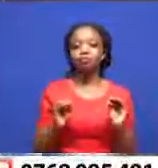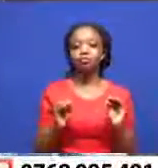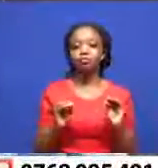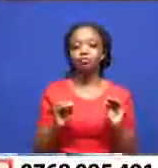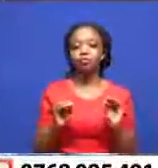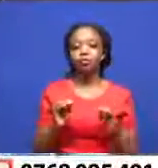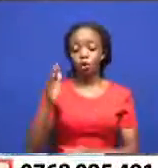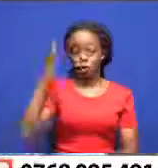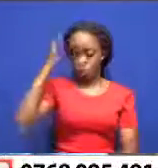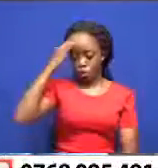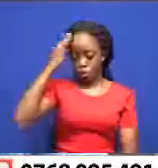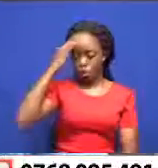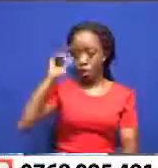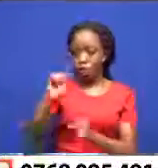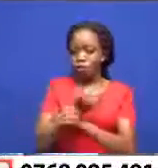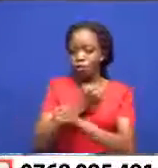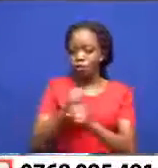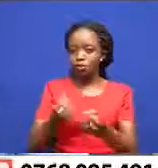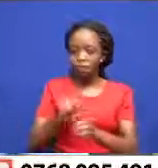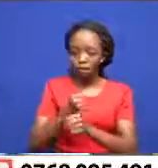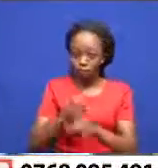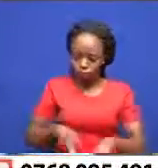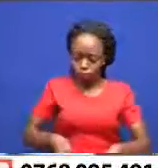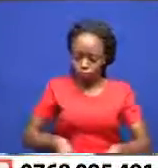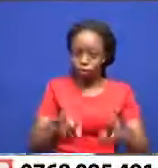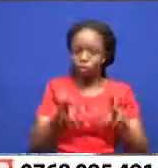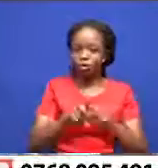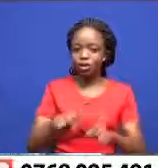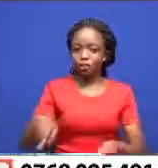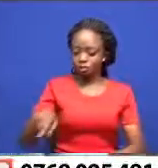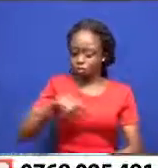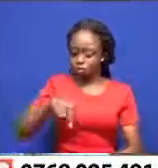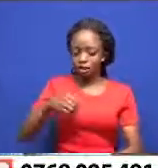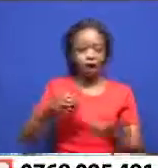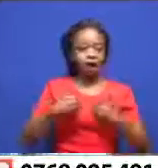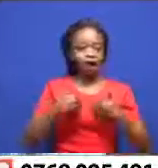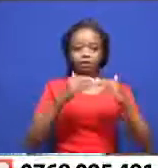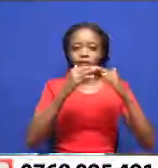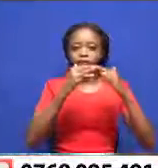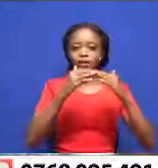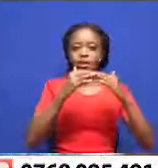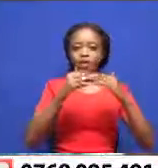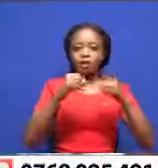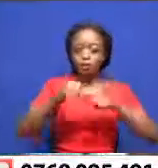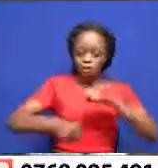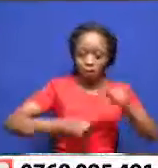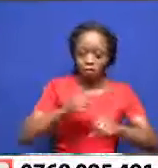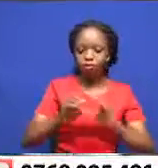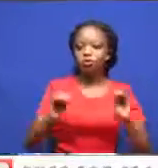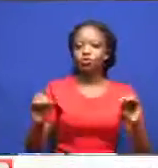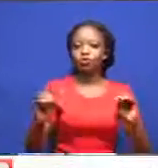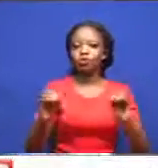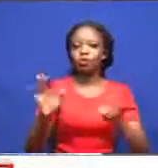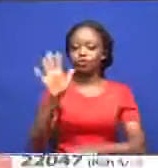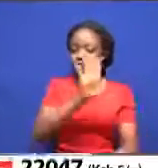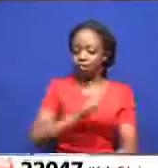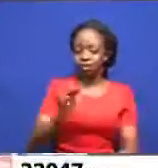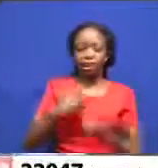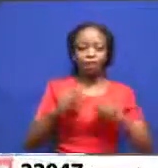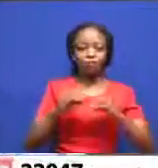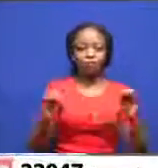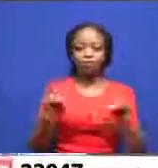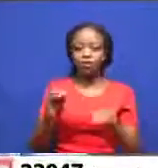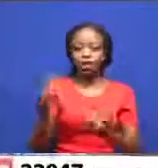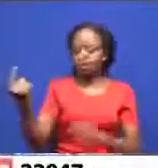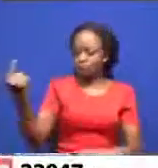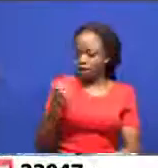unajua hawezi jenga barabara hapa na si wenyewe hatuna gari, hata baisikeli hatuna, utakujaje kutujengea barabara?